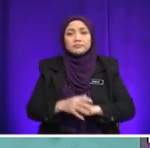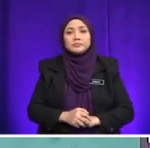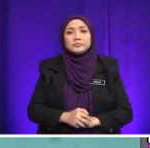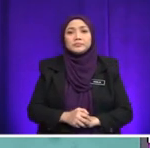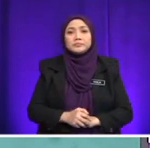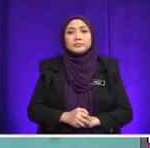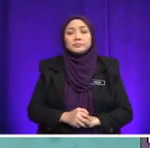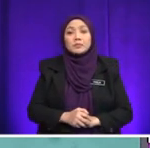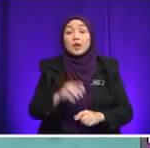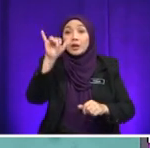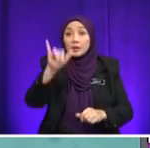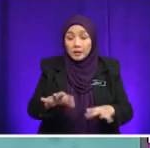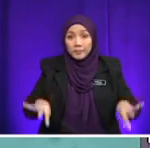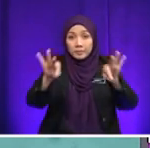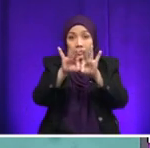bahwa